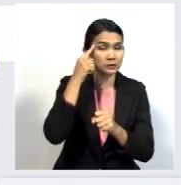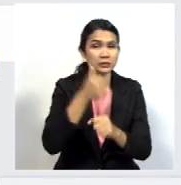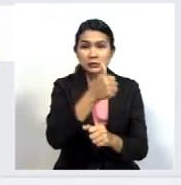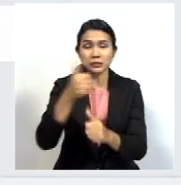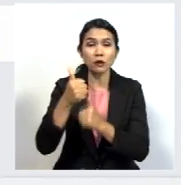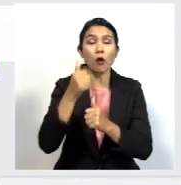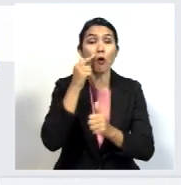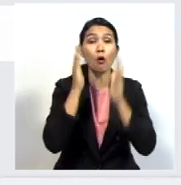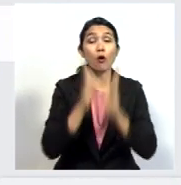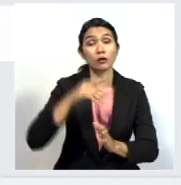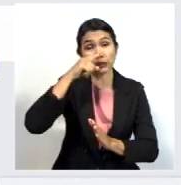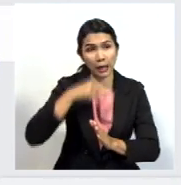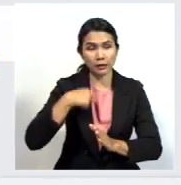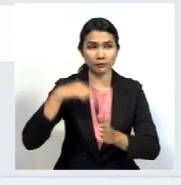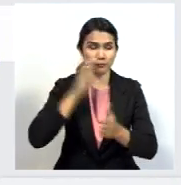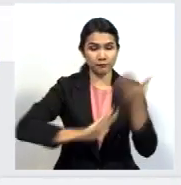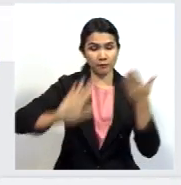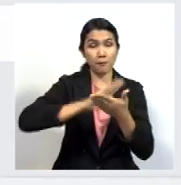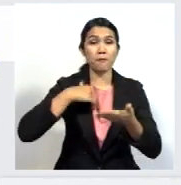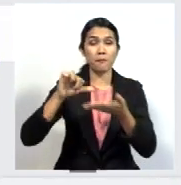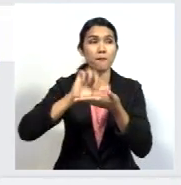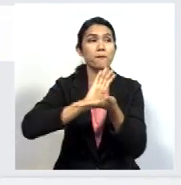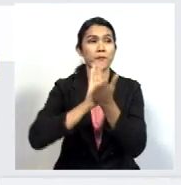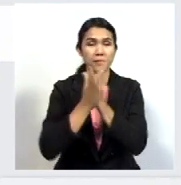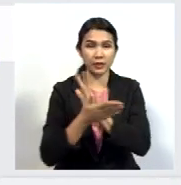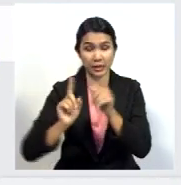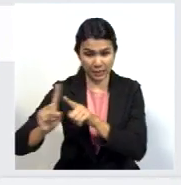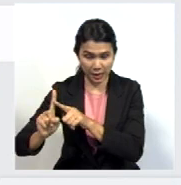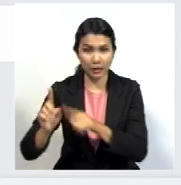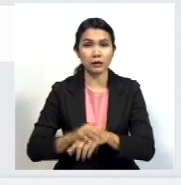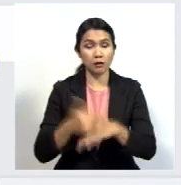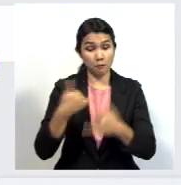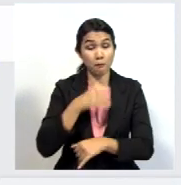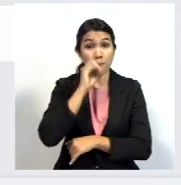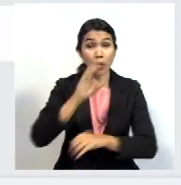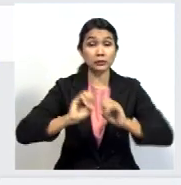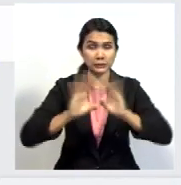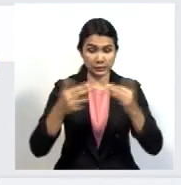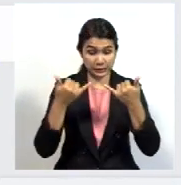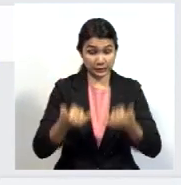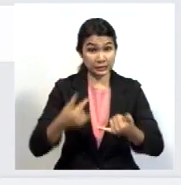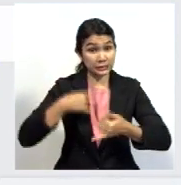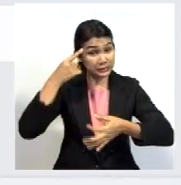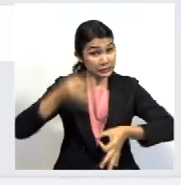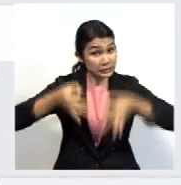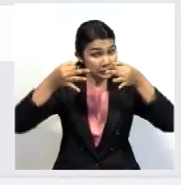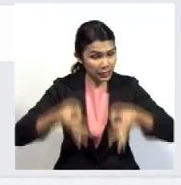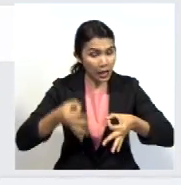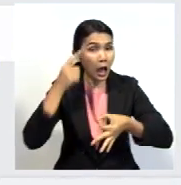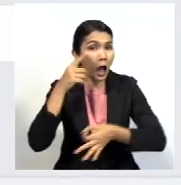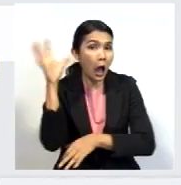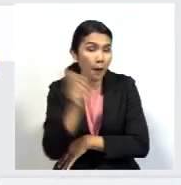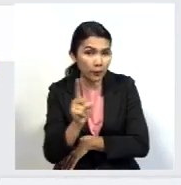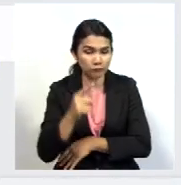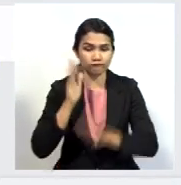ภาพของคนไทยและเปลี่ยนแปลงประเทศที่ดีขึ้นในหลากหลายมิติพร้อมยืนยันนะครับว่าการตัดสินใจครั้งนี้มาจากการรับฟัง